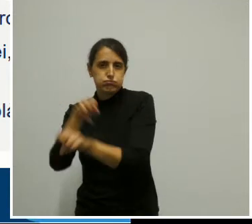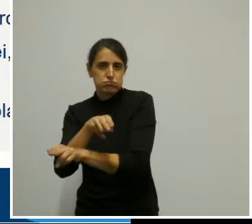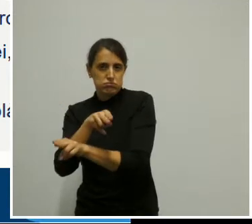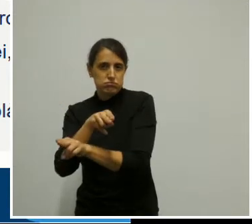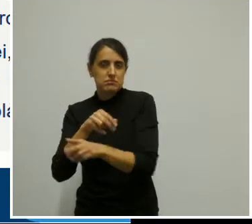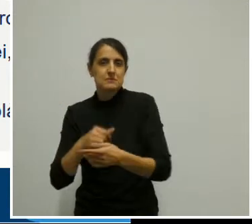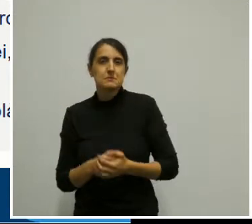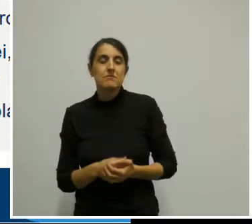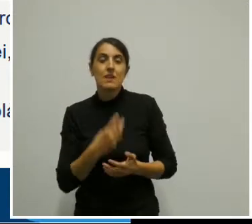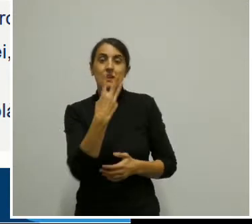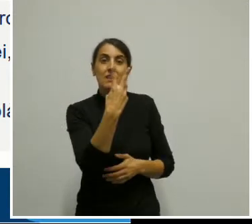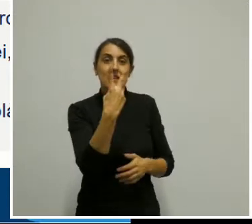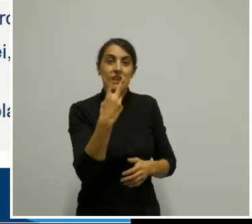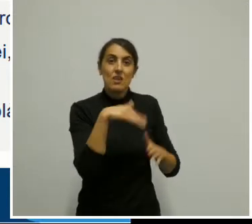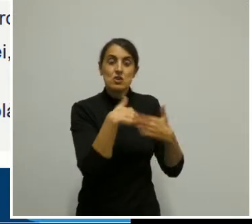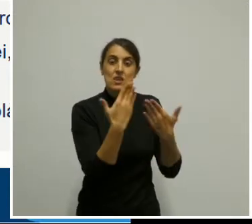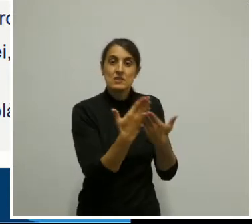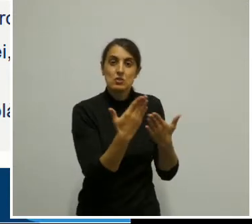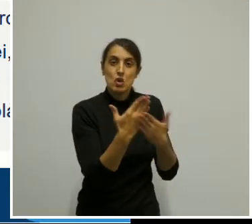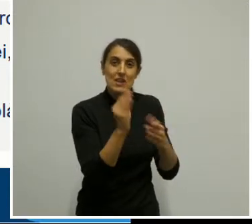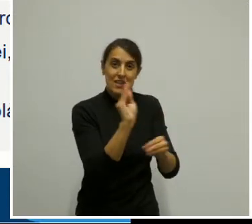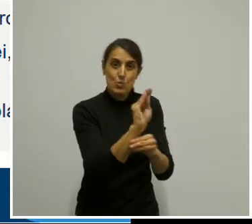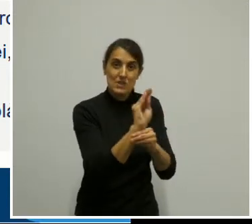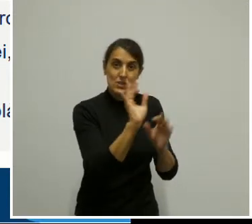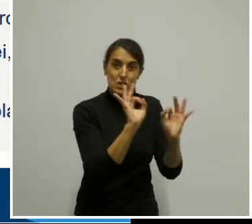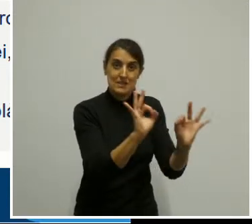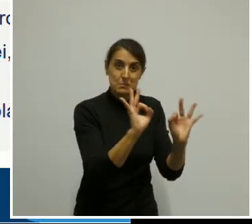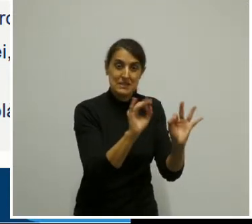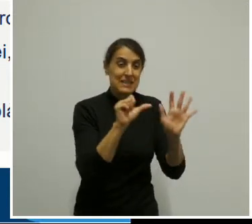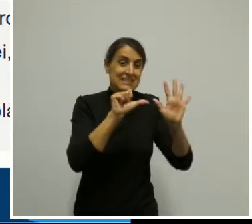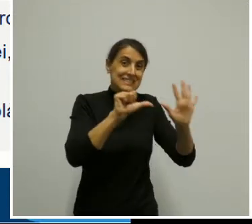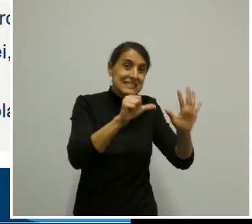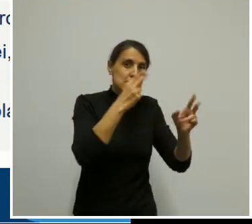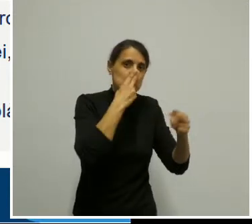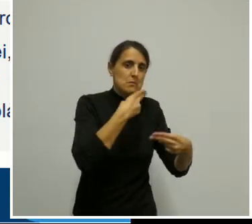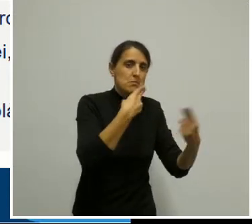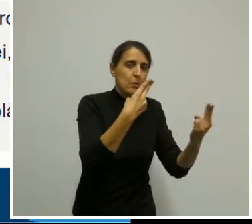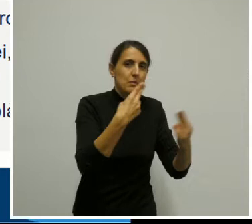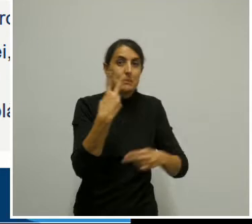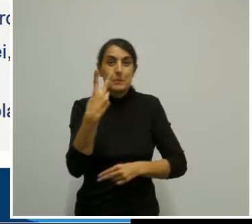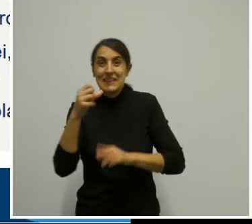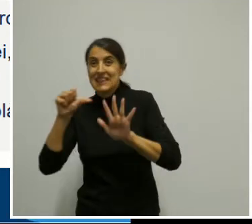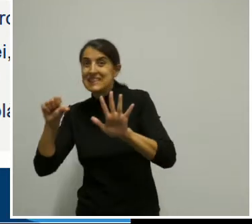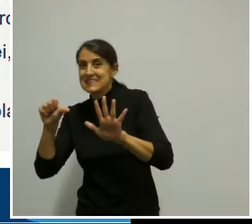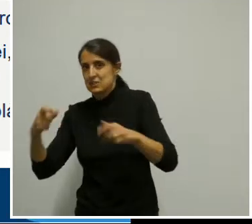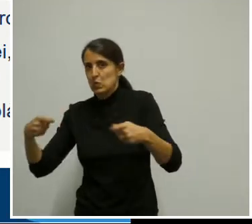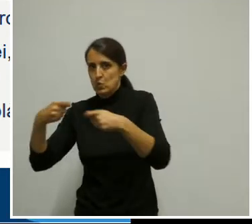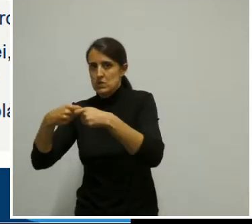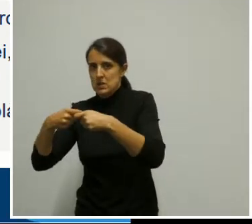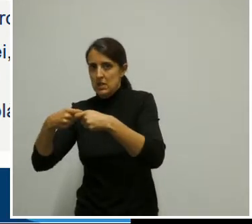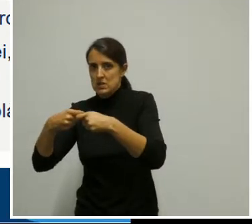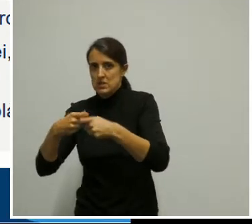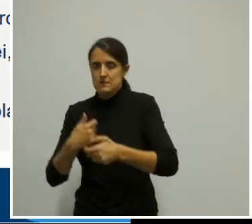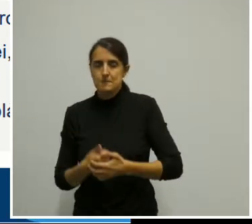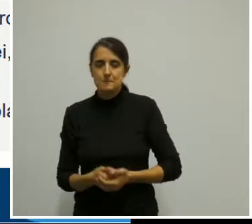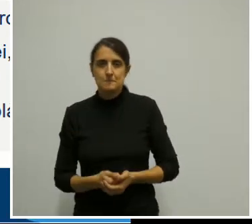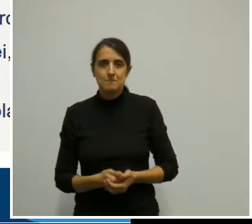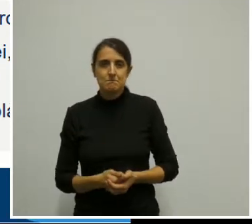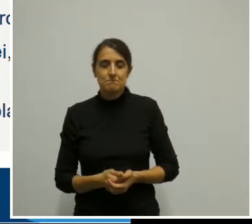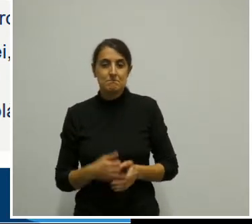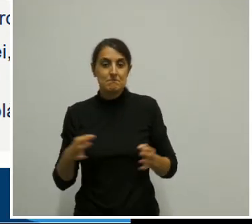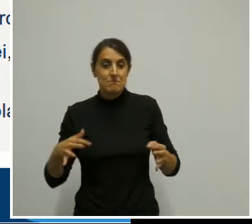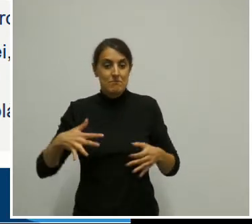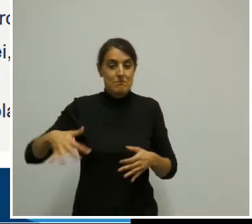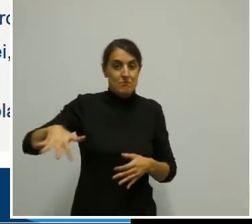Després hi ha 32 centres d'educació especial, 6 de públics i 26 concertats en total. El districte